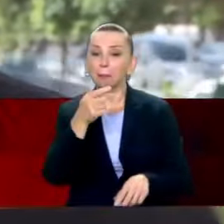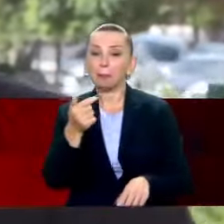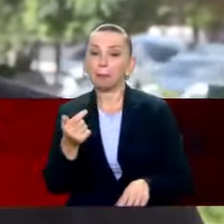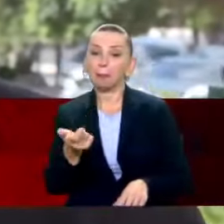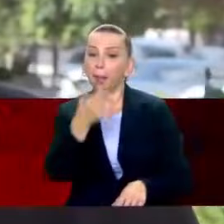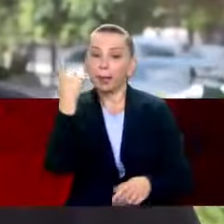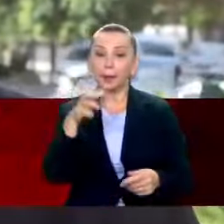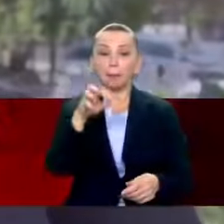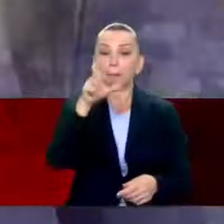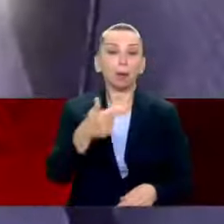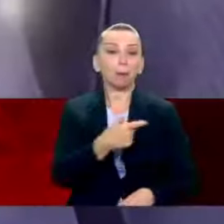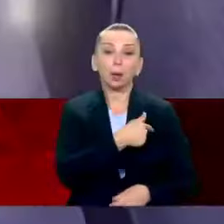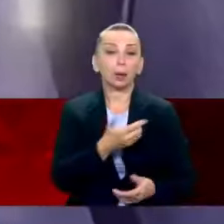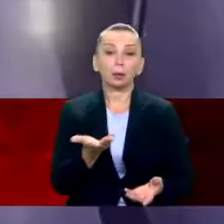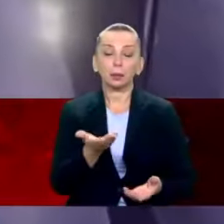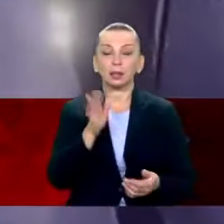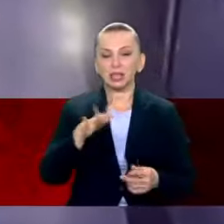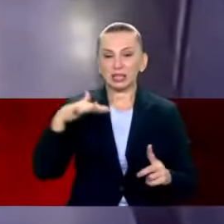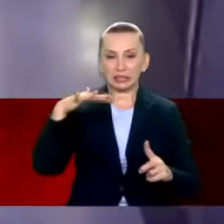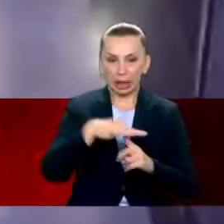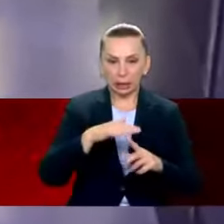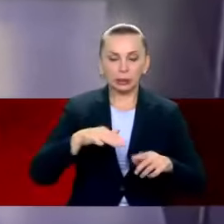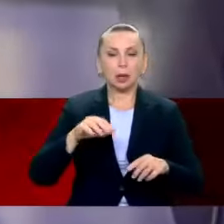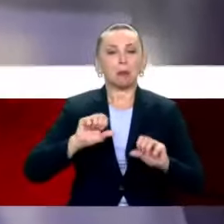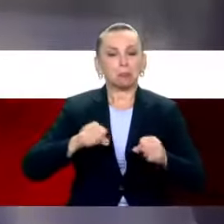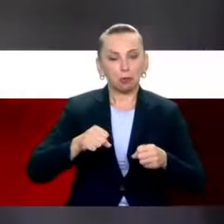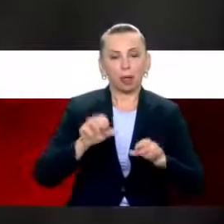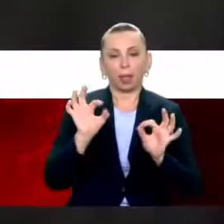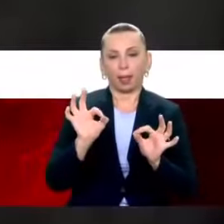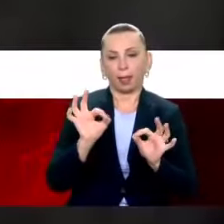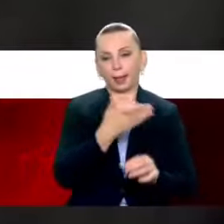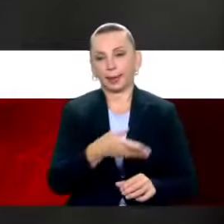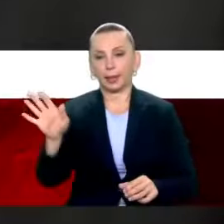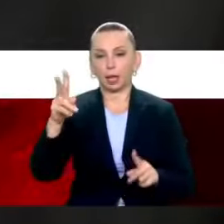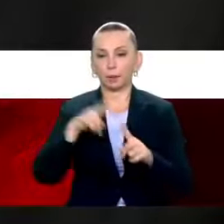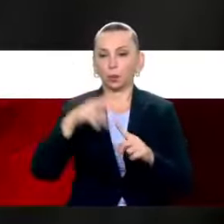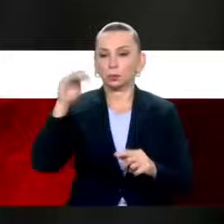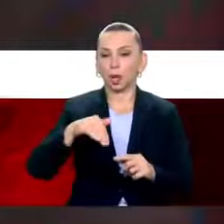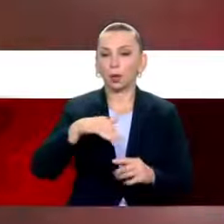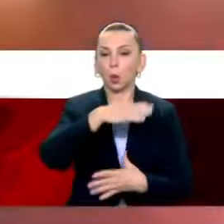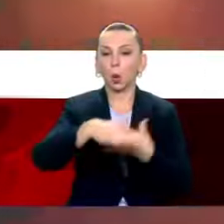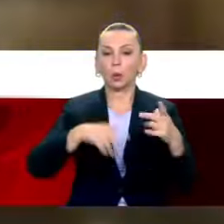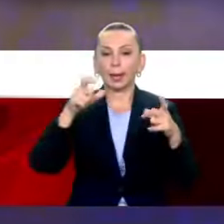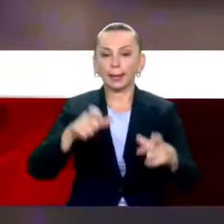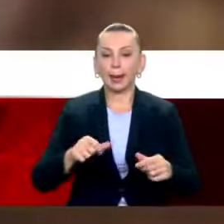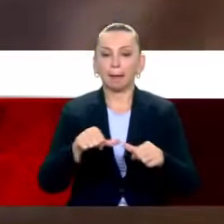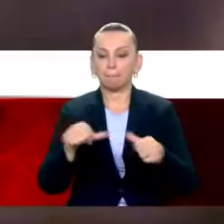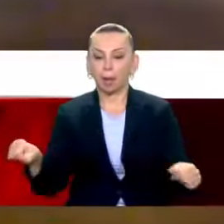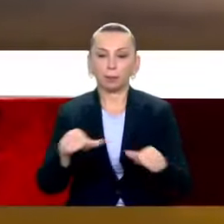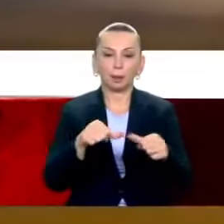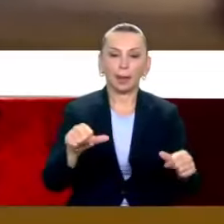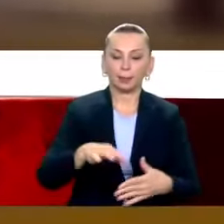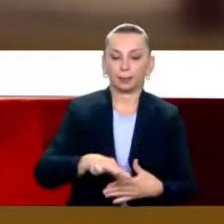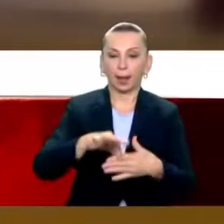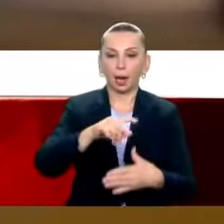gelebilirdi çok kötü bir badir atlattık saldırganlar geldikleri motosikletle kaçtı polis geldi Olay yerine şerit çekti delilleri topladı